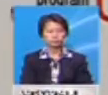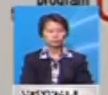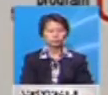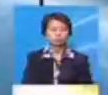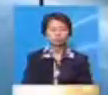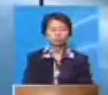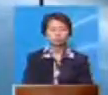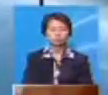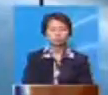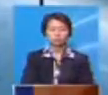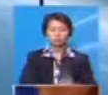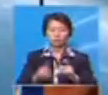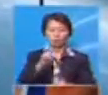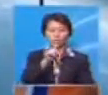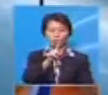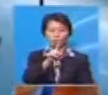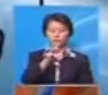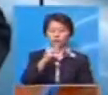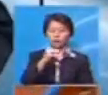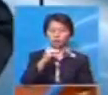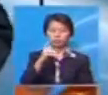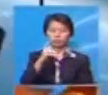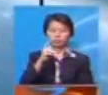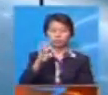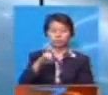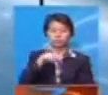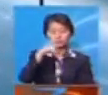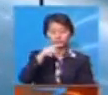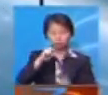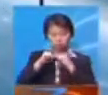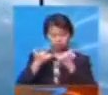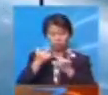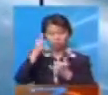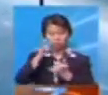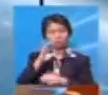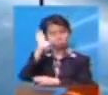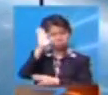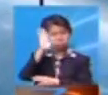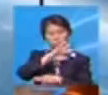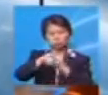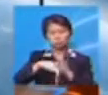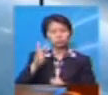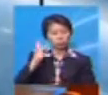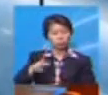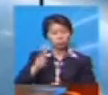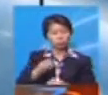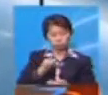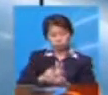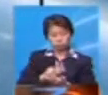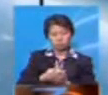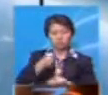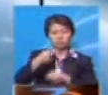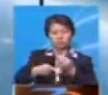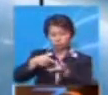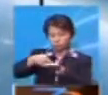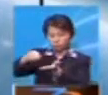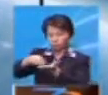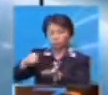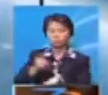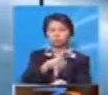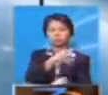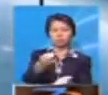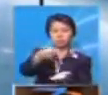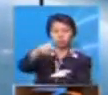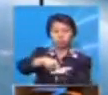Silakan. One Malaysia Development Berhad menegaskan syarikat itu akan menunaikan segala kewajipan kewangan berhubung pembayaran dan